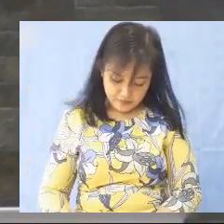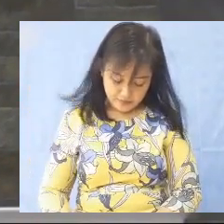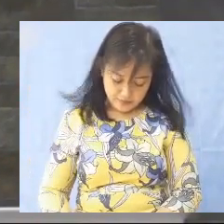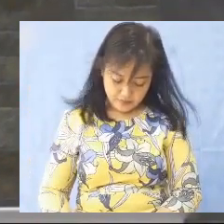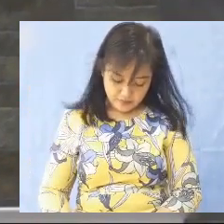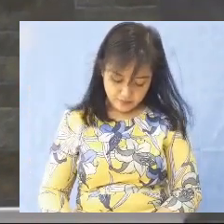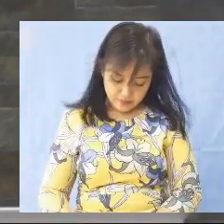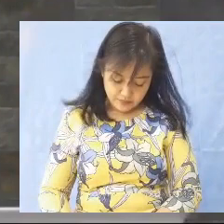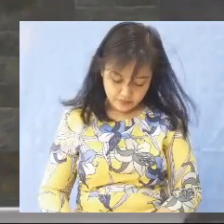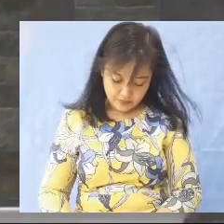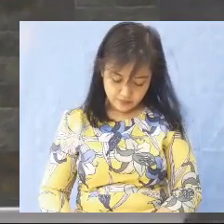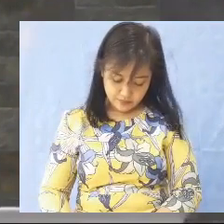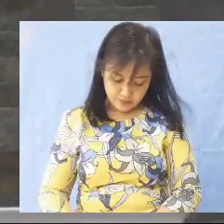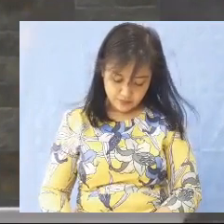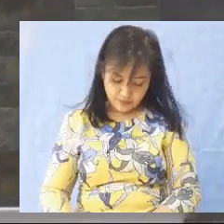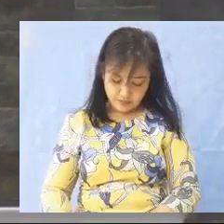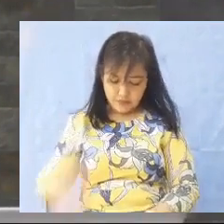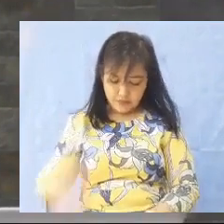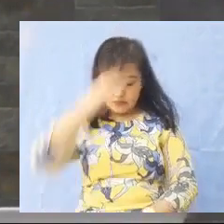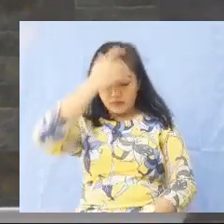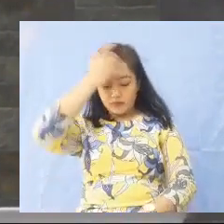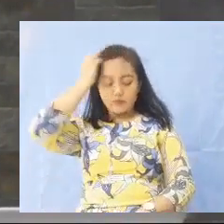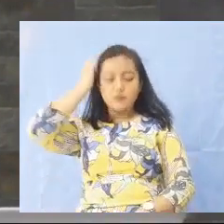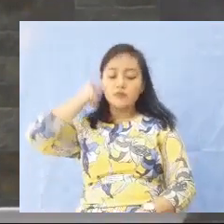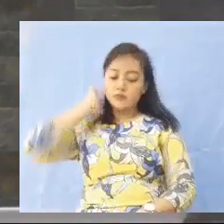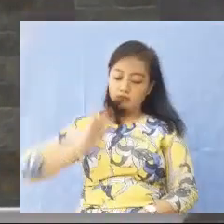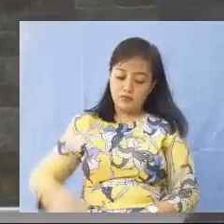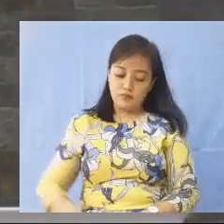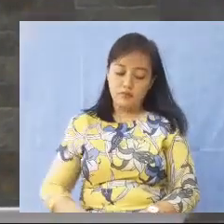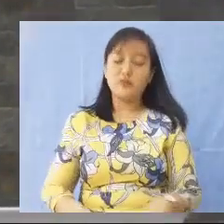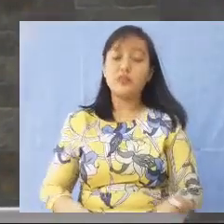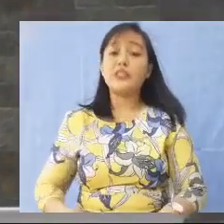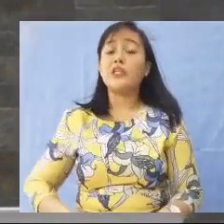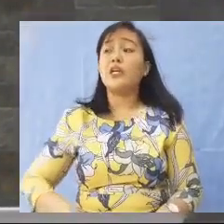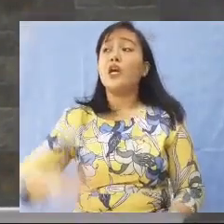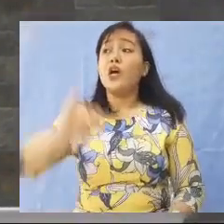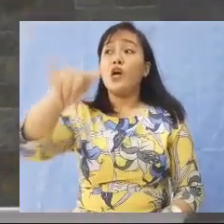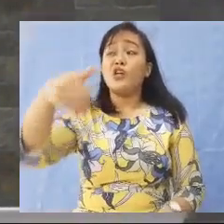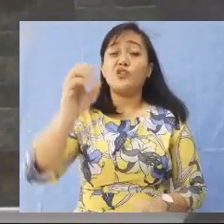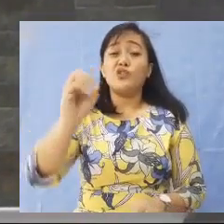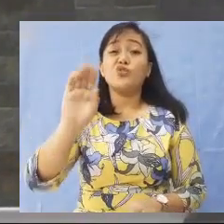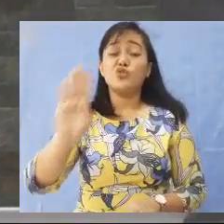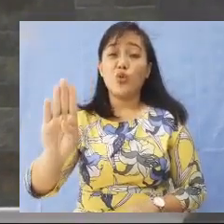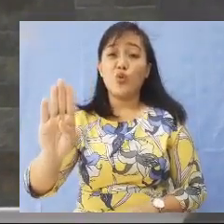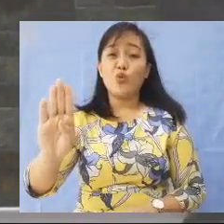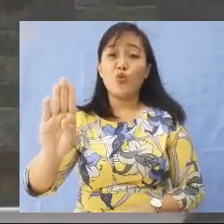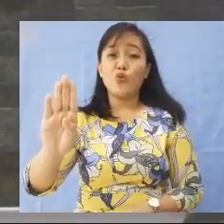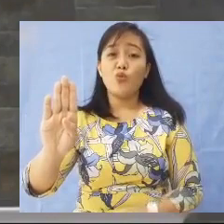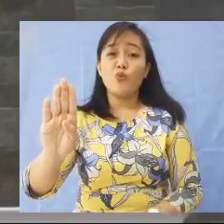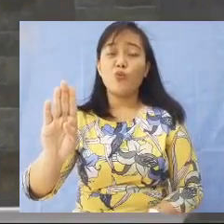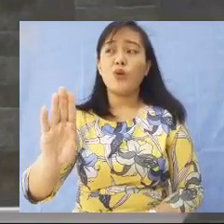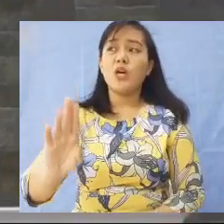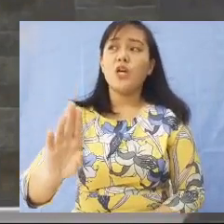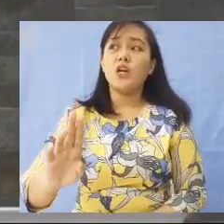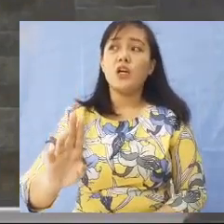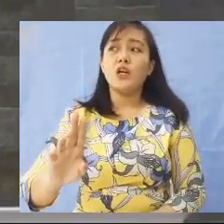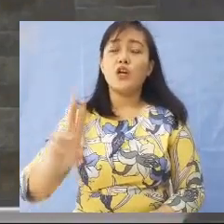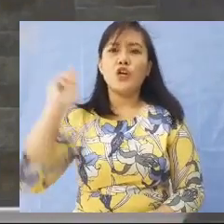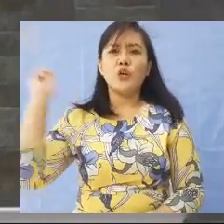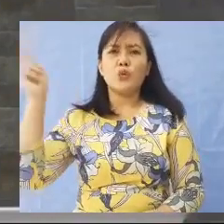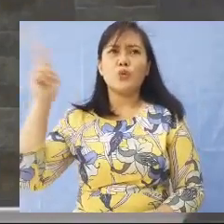ano po yung sinasabi po dito ni Job. Sabi ni Job, yung isang puno ay mayroong pag-asa yan at hindi yan nawawala ng